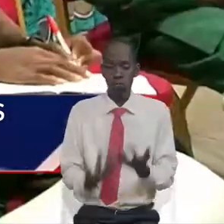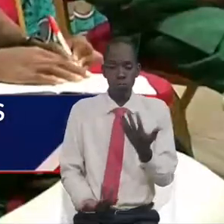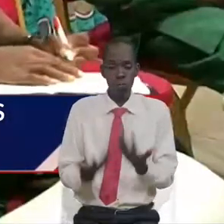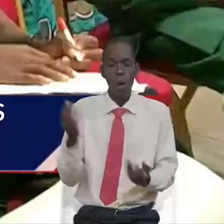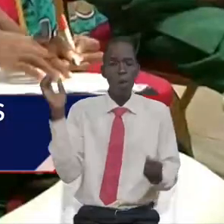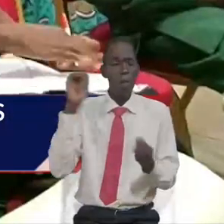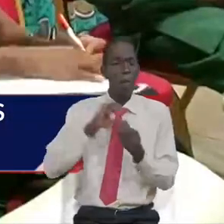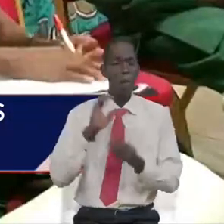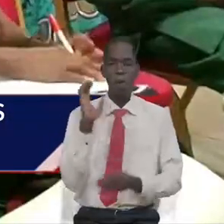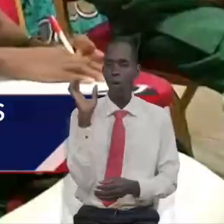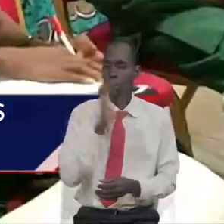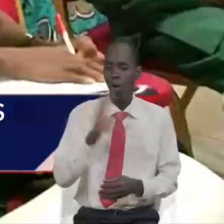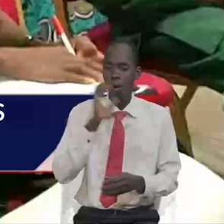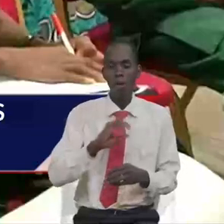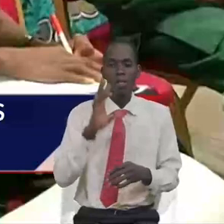chauffer.